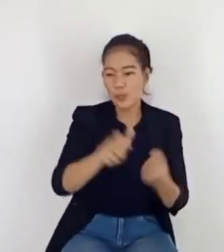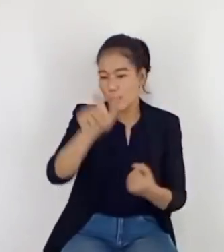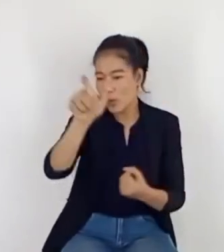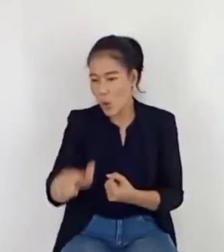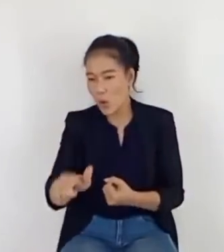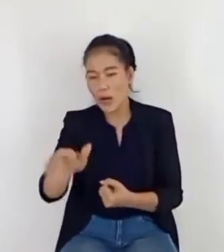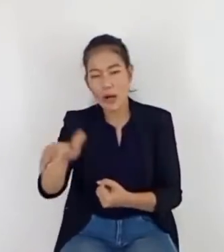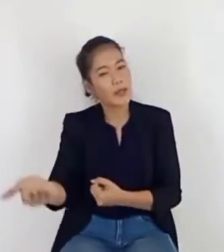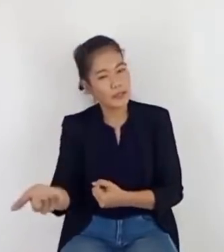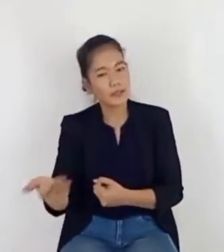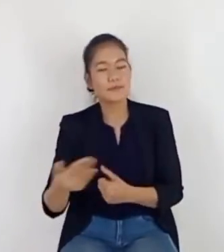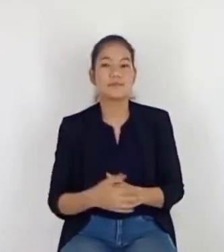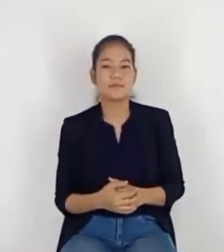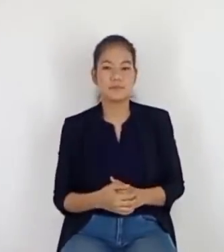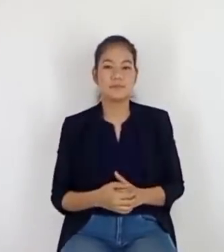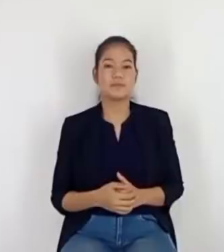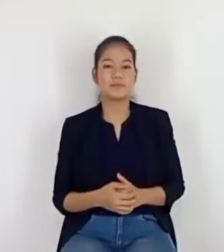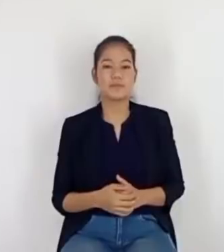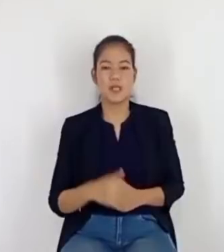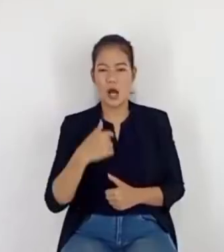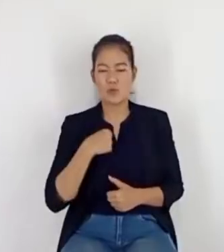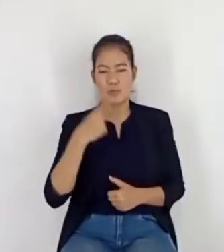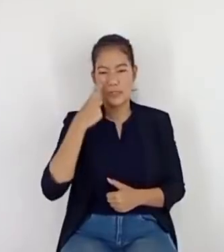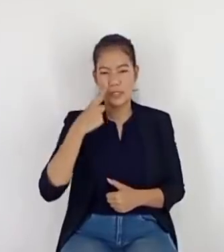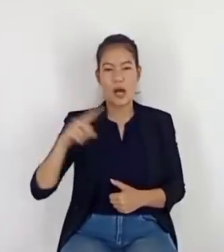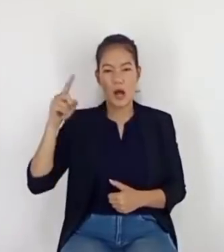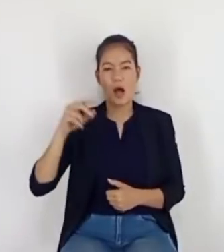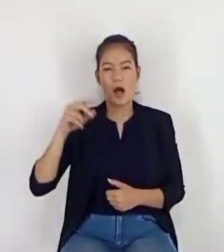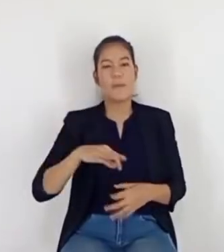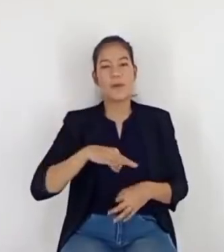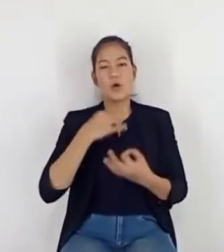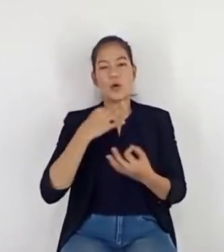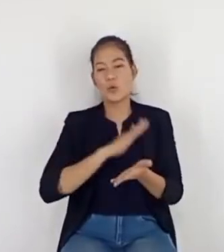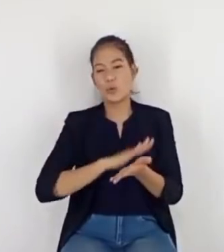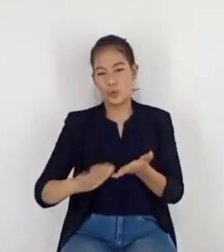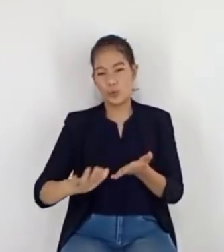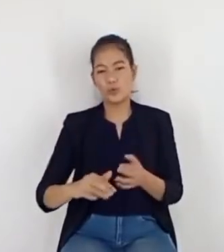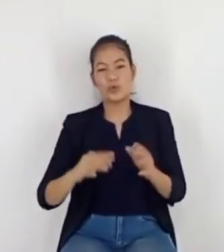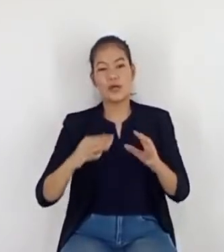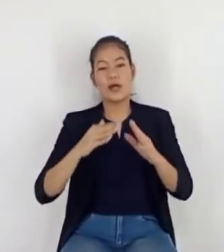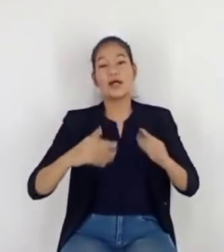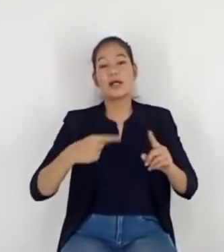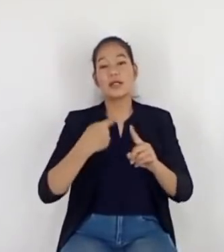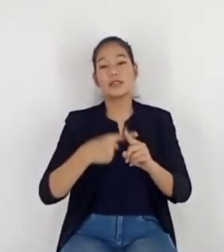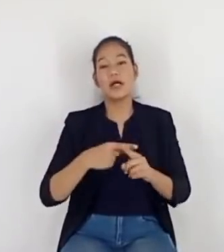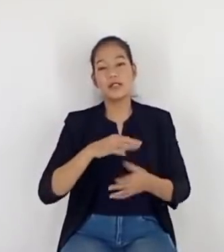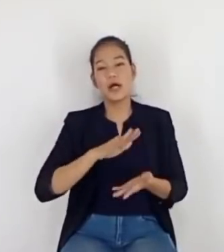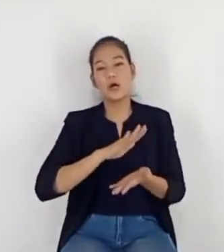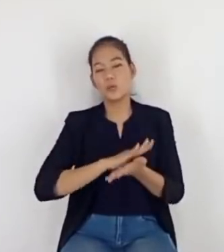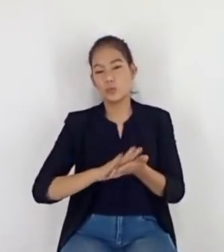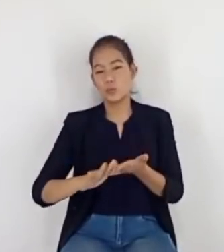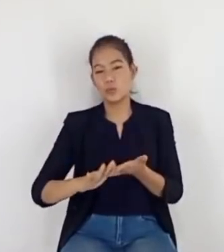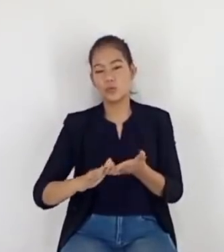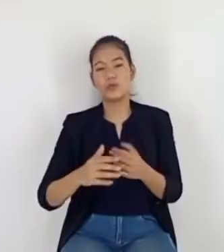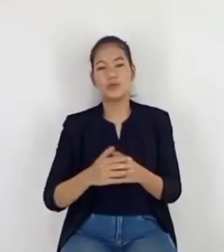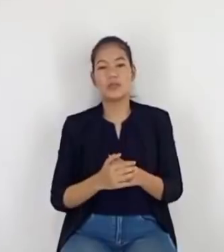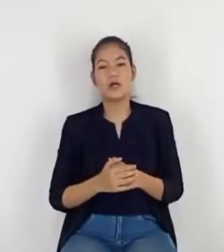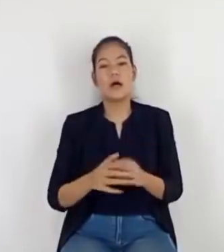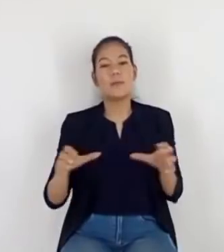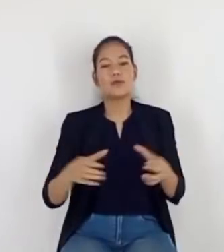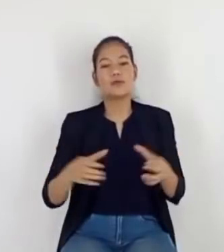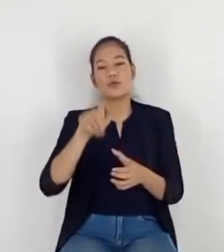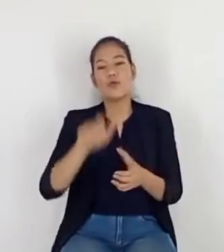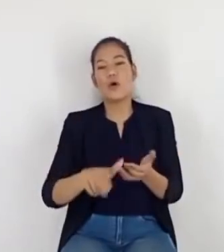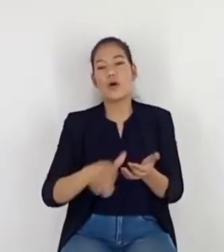hidup dan yang mati. Aku percaya kepada Roh Kudus, gereja yang kudus dan am,